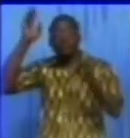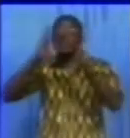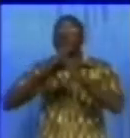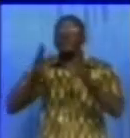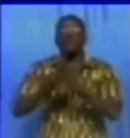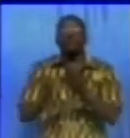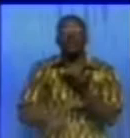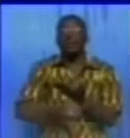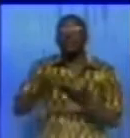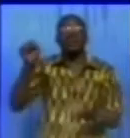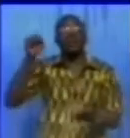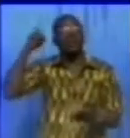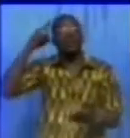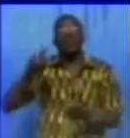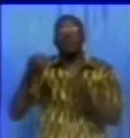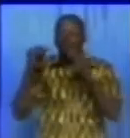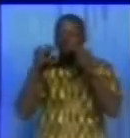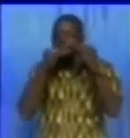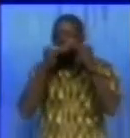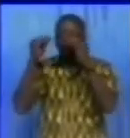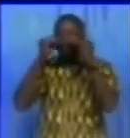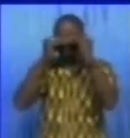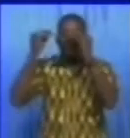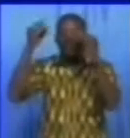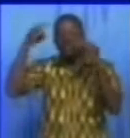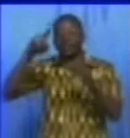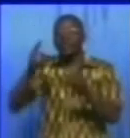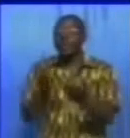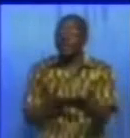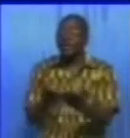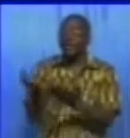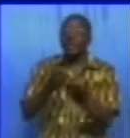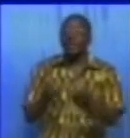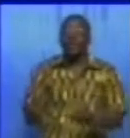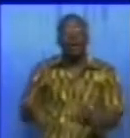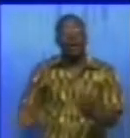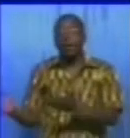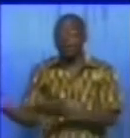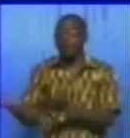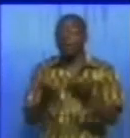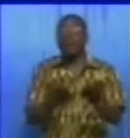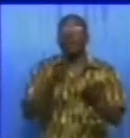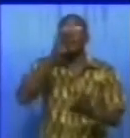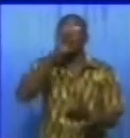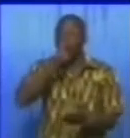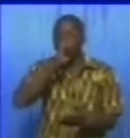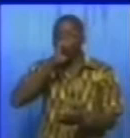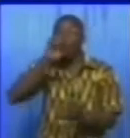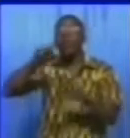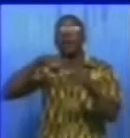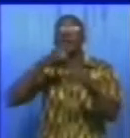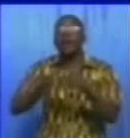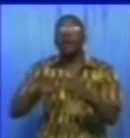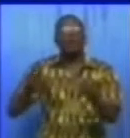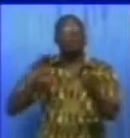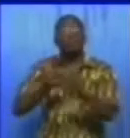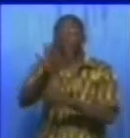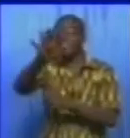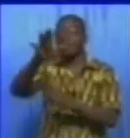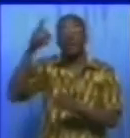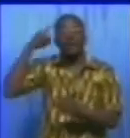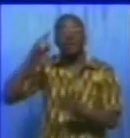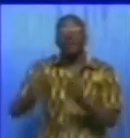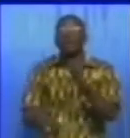facilement inondable. Les mares intérieures devraient servir à drainer les eaux de ruissellement. En cas de trop-plein, le surplus